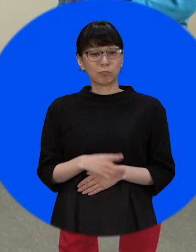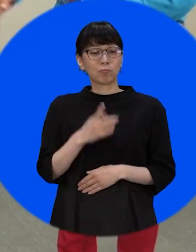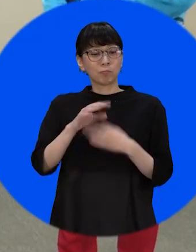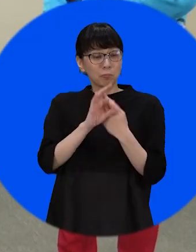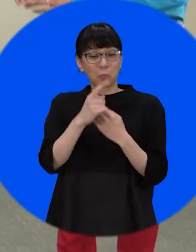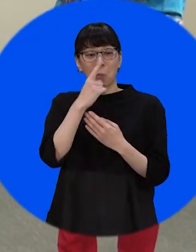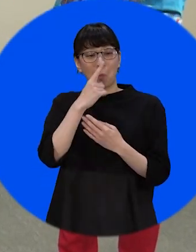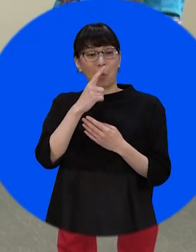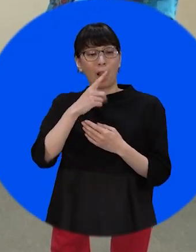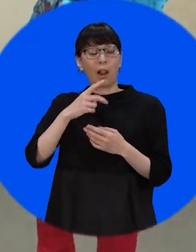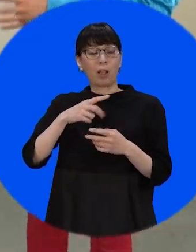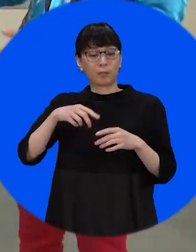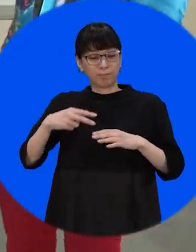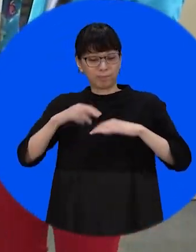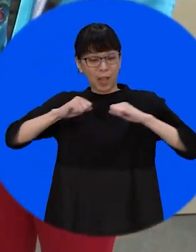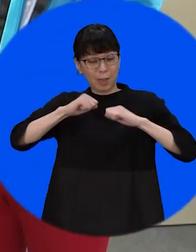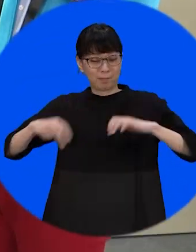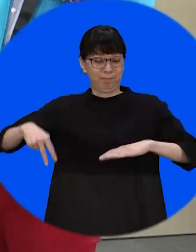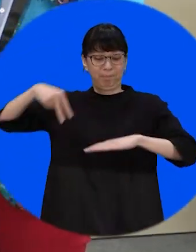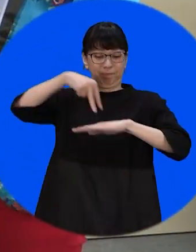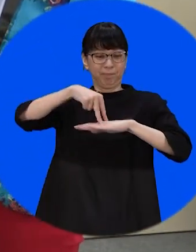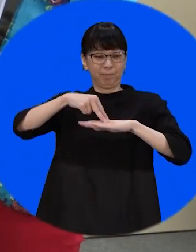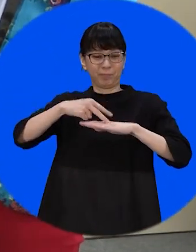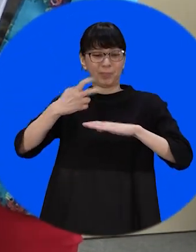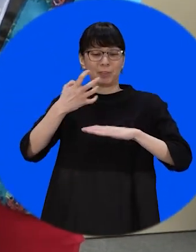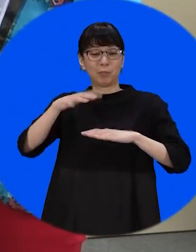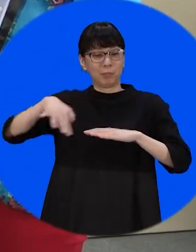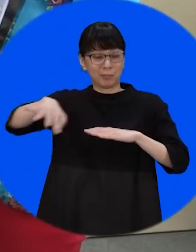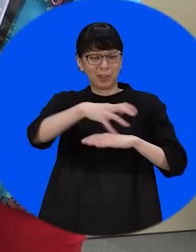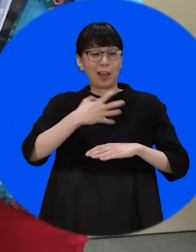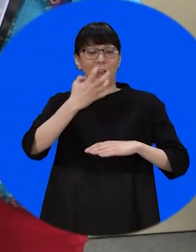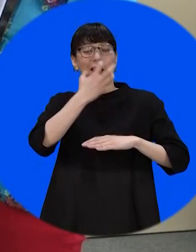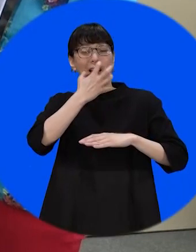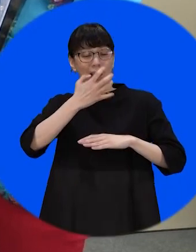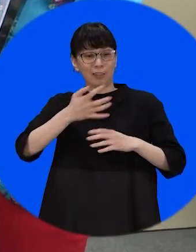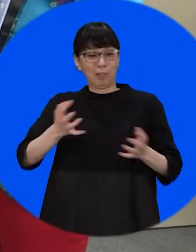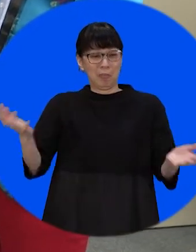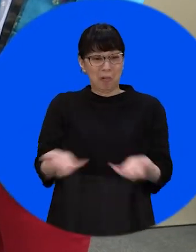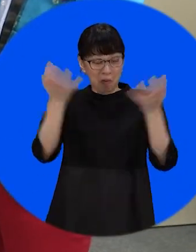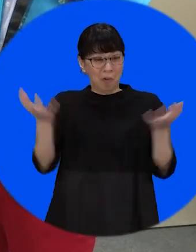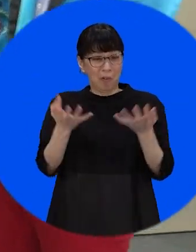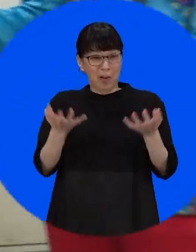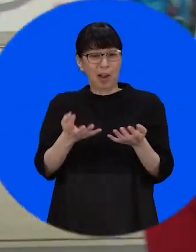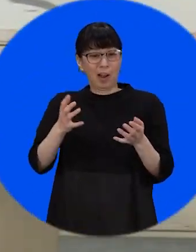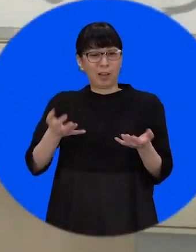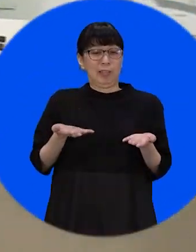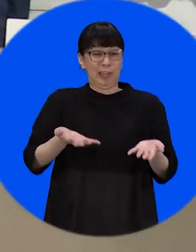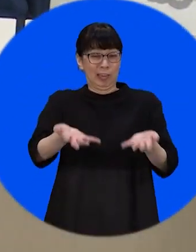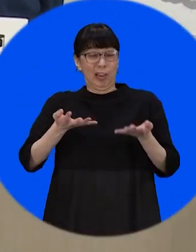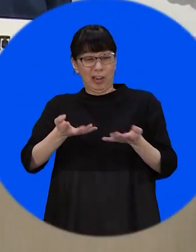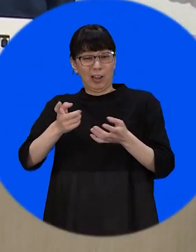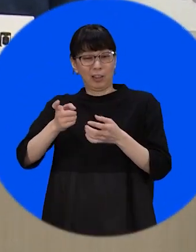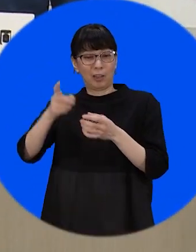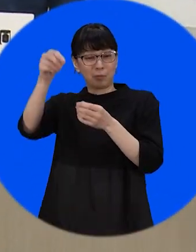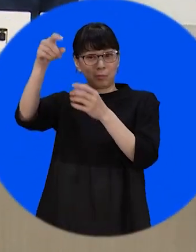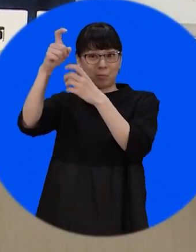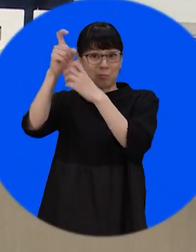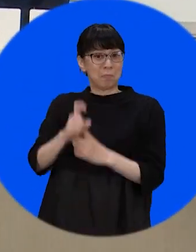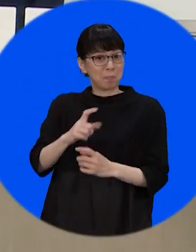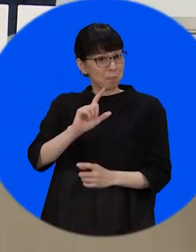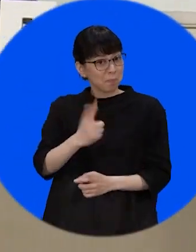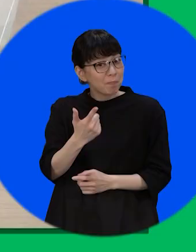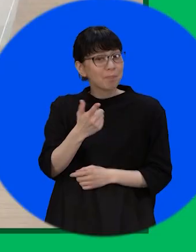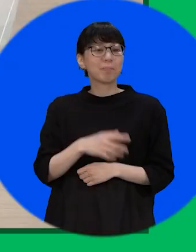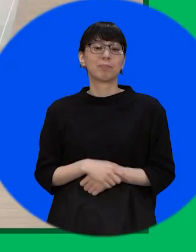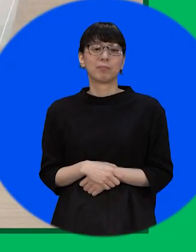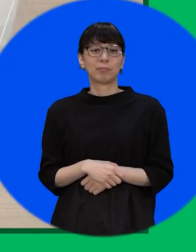ライブにね、ライブのこの会場に設置しちゃったらさ、僕らが漫才しちゃったらすごいしちゃう。会場揺れちゃうから。 アイスボライがそんなに